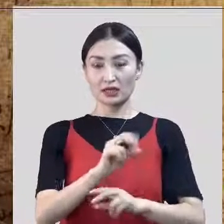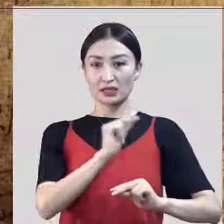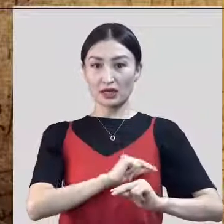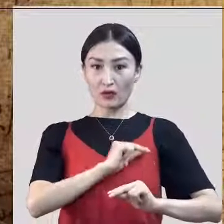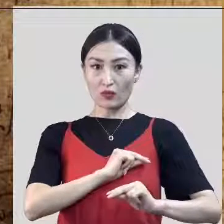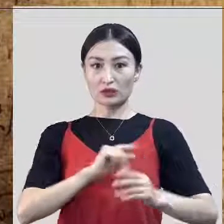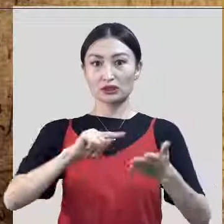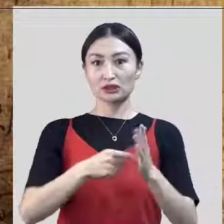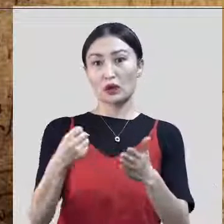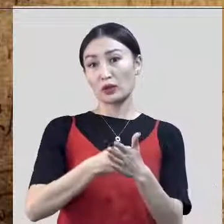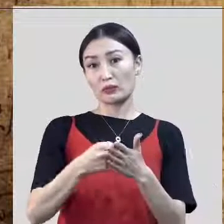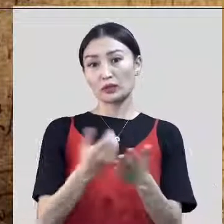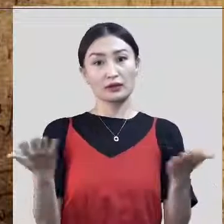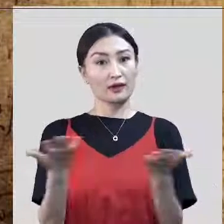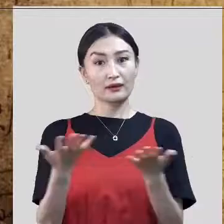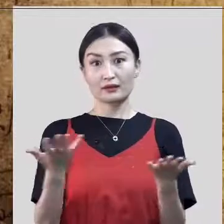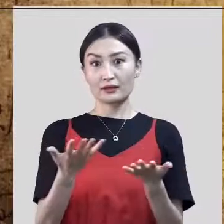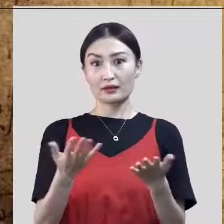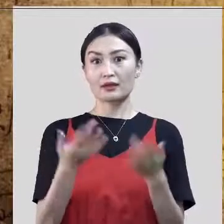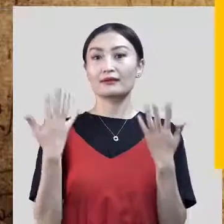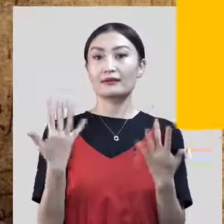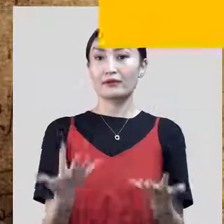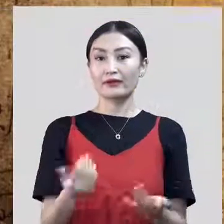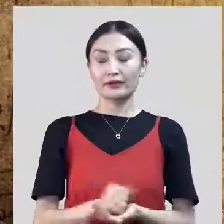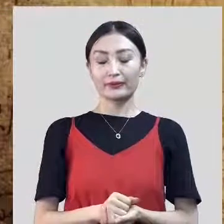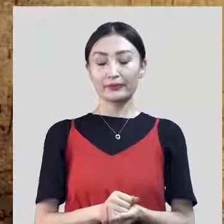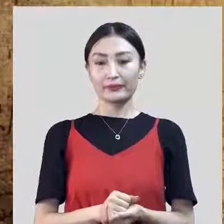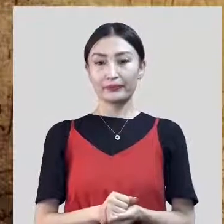добиться определенных требований